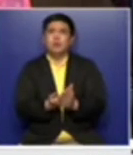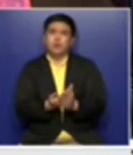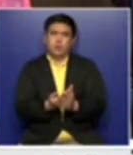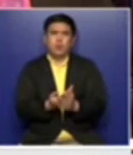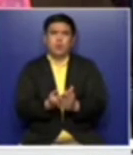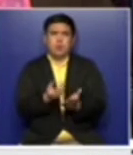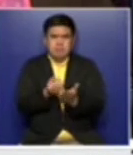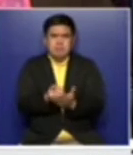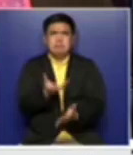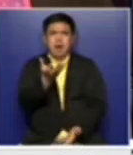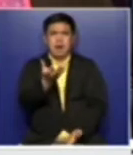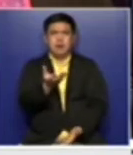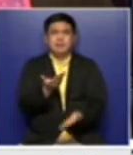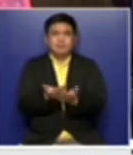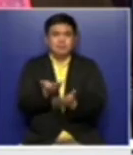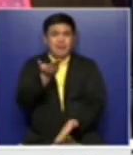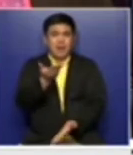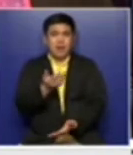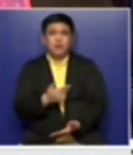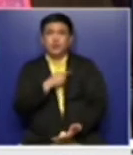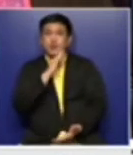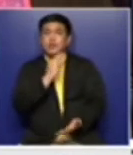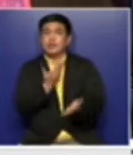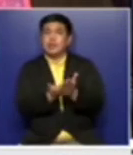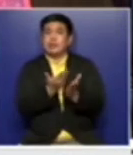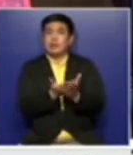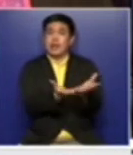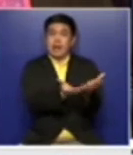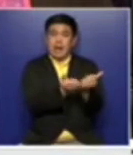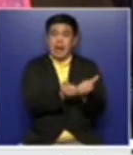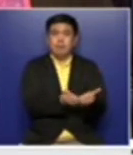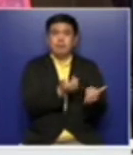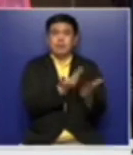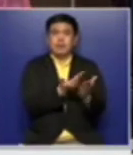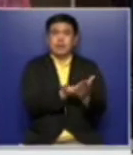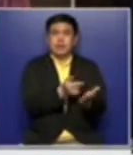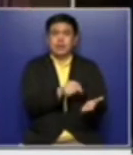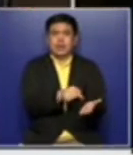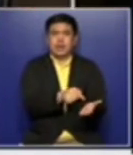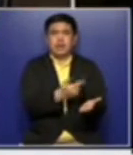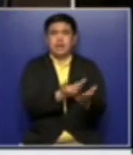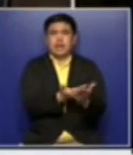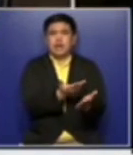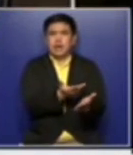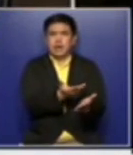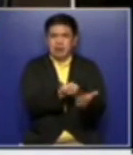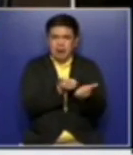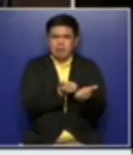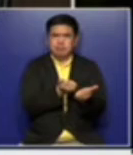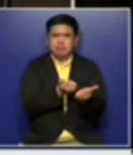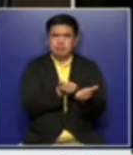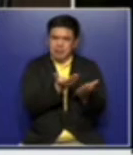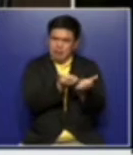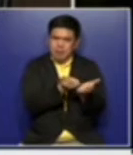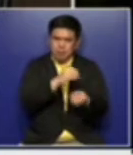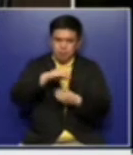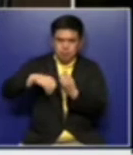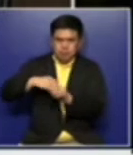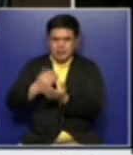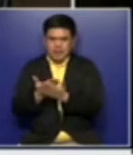สูงมากกว่างบประมาณที่ผ่านมาหลายปีและเป็นงบประมาณ